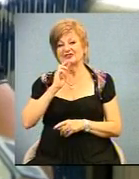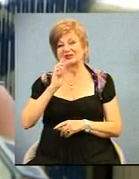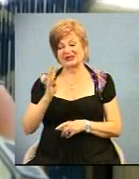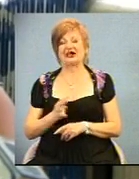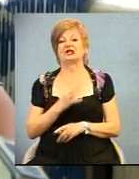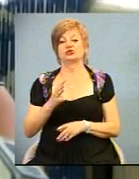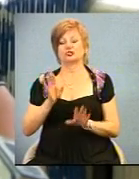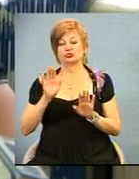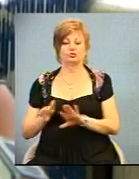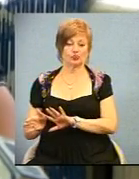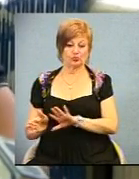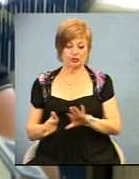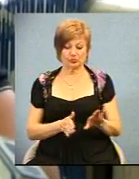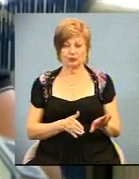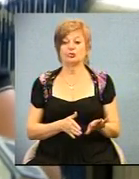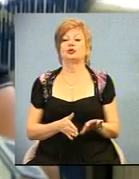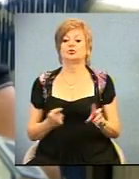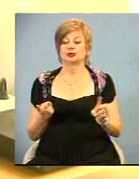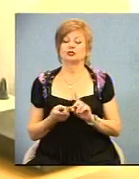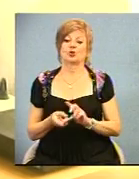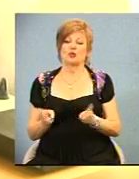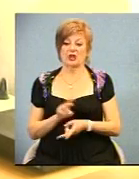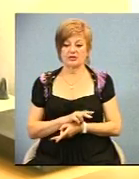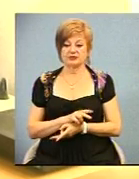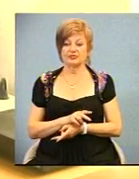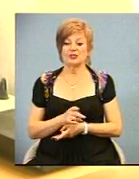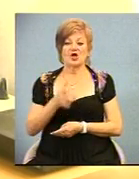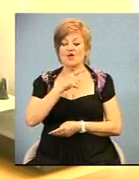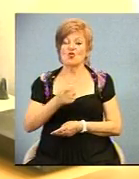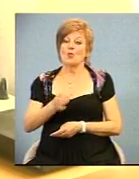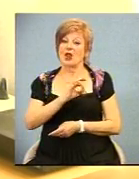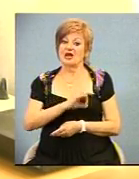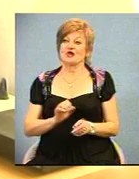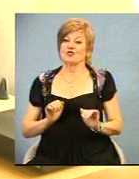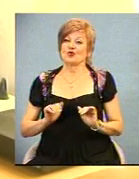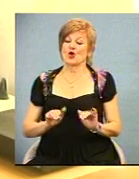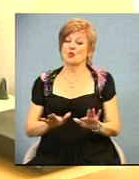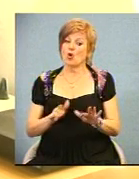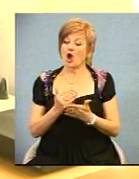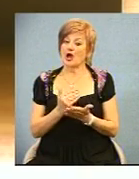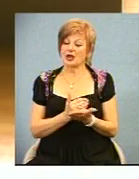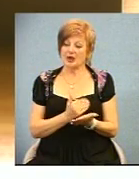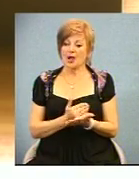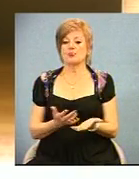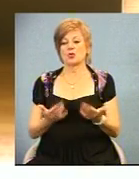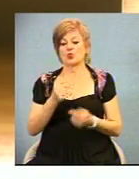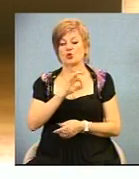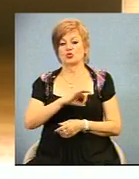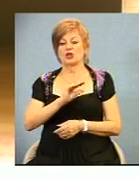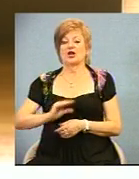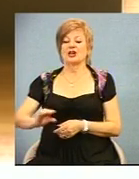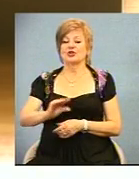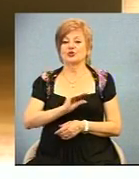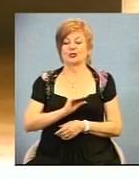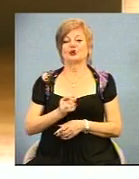проходит, ну 3-4 года проходит, ну и как бы поменять. Під час дії пільгової програми тюнери за рахунок держави отримали незахищені